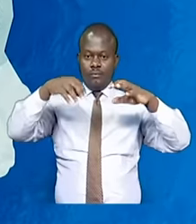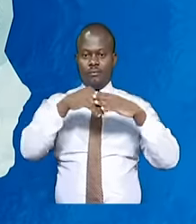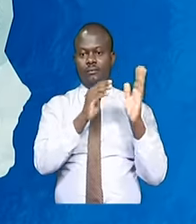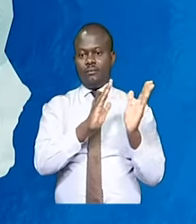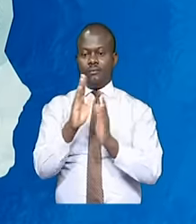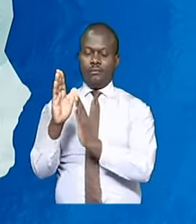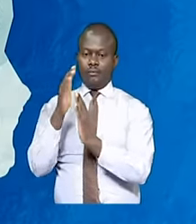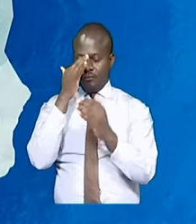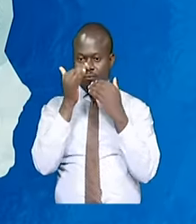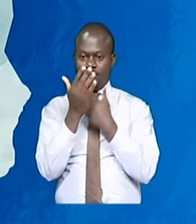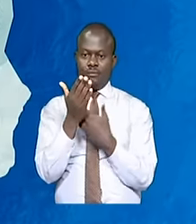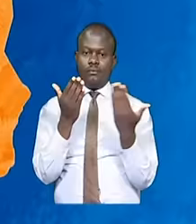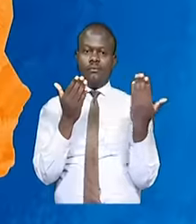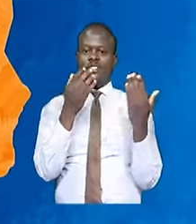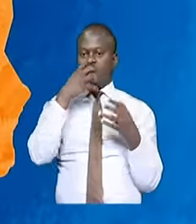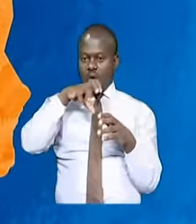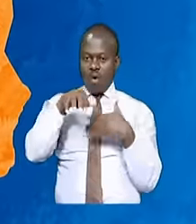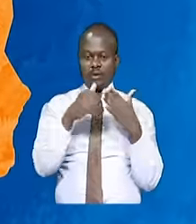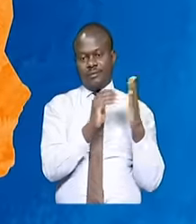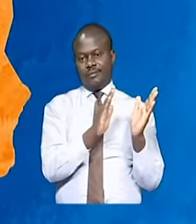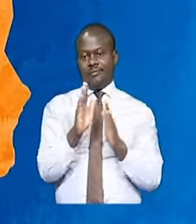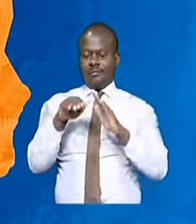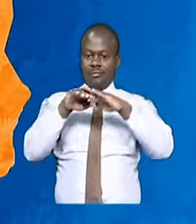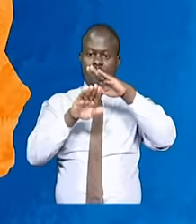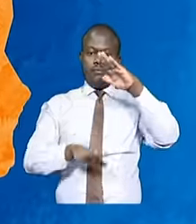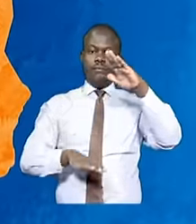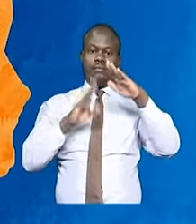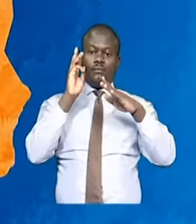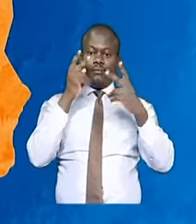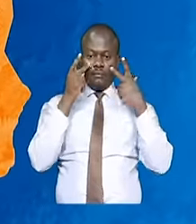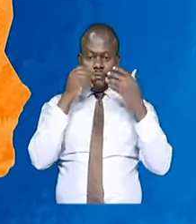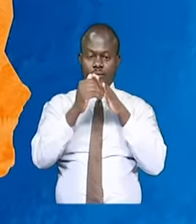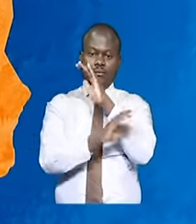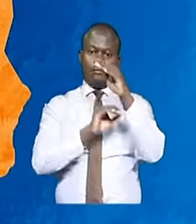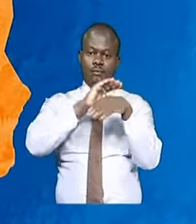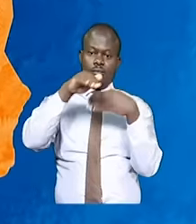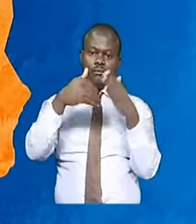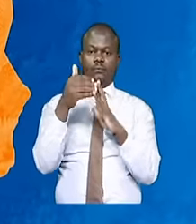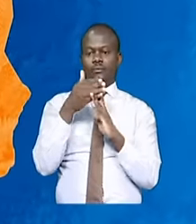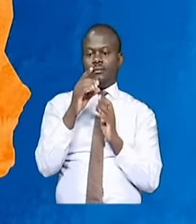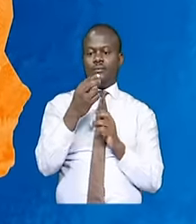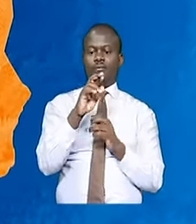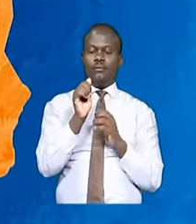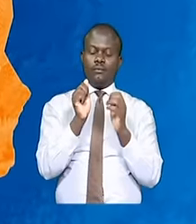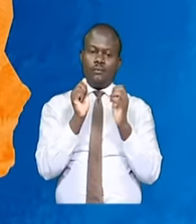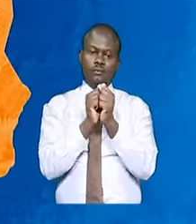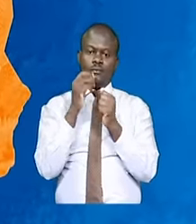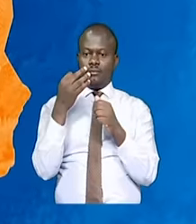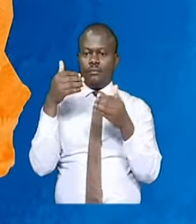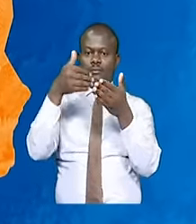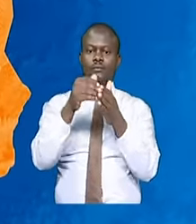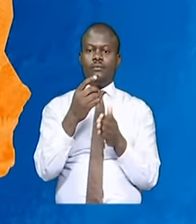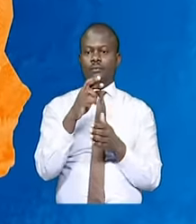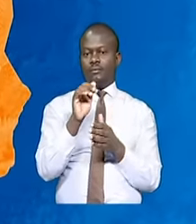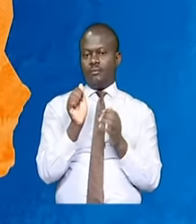mu masaha ya mu gitondo ubushyuhe buteganyijwe bwo hasi buzaboneka mu gihugu hose buzaburi hagati ya degree Celsius 13 ndetse na degree